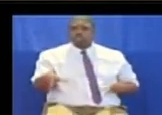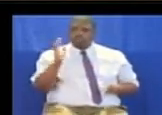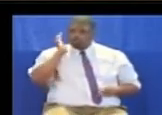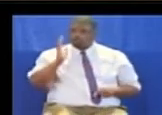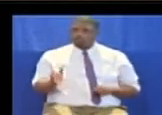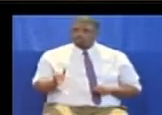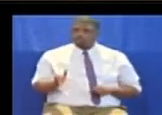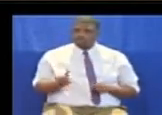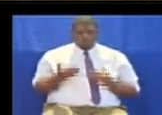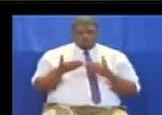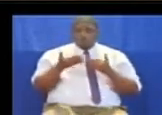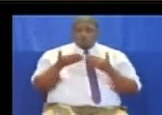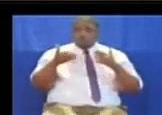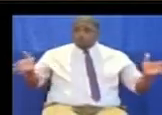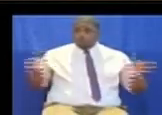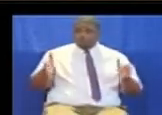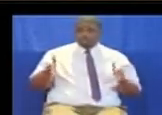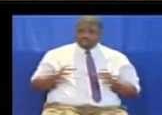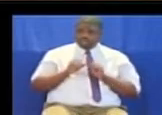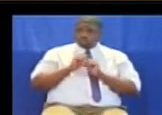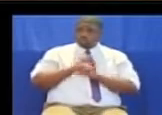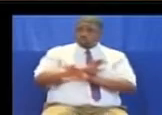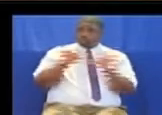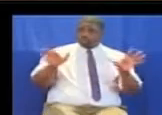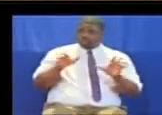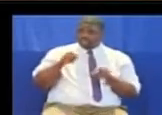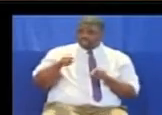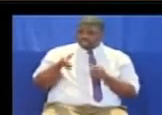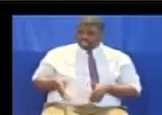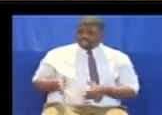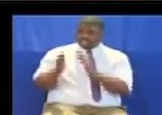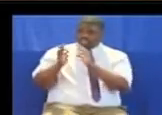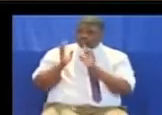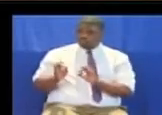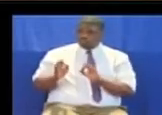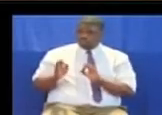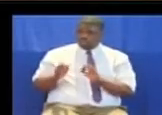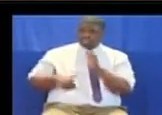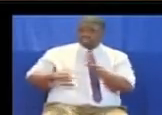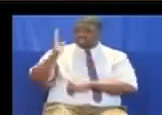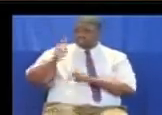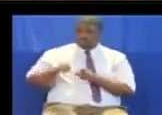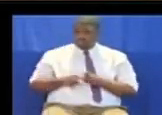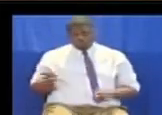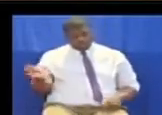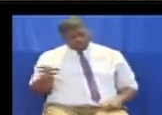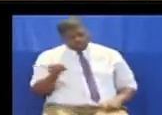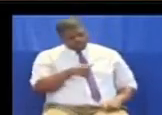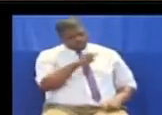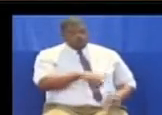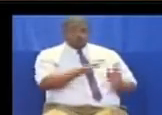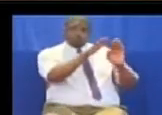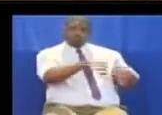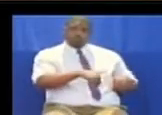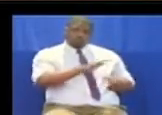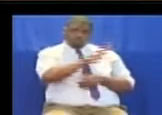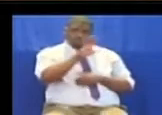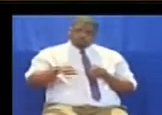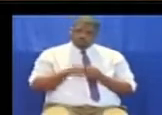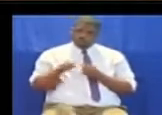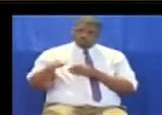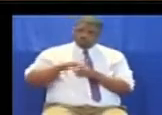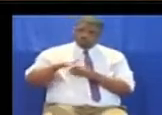moja hadharani kweupe. Na hii ndio njia nzuri zaidi. Ningependa kwa encourage wabunge wote kuitumia